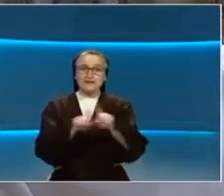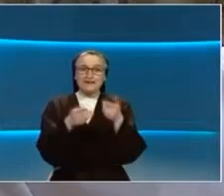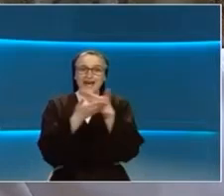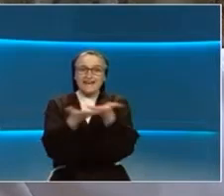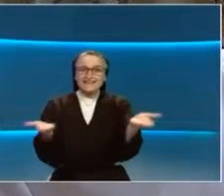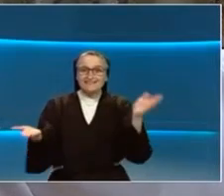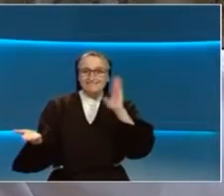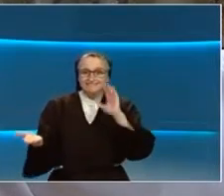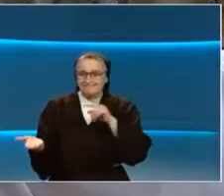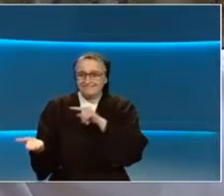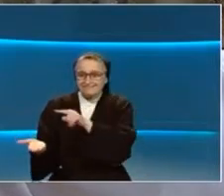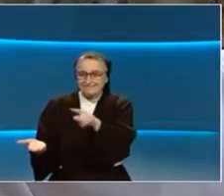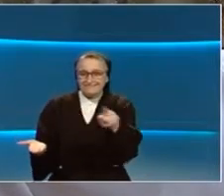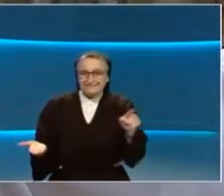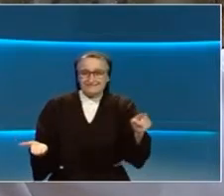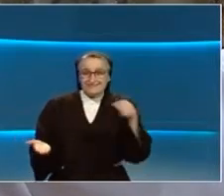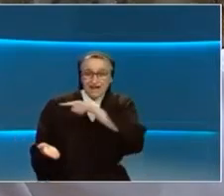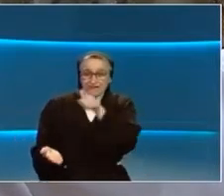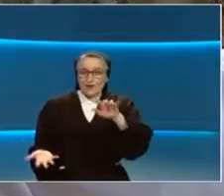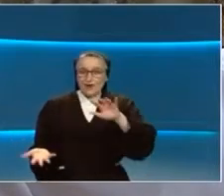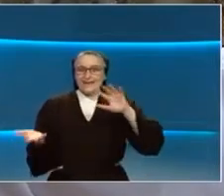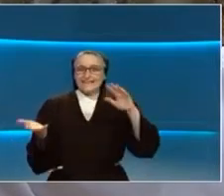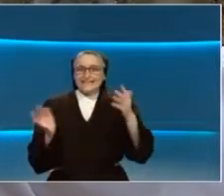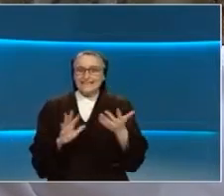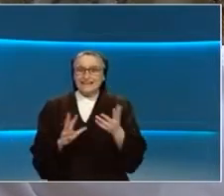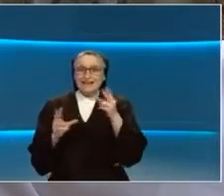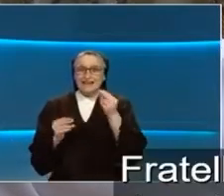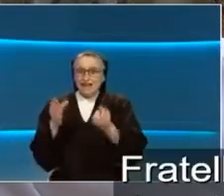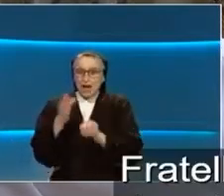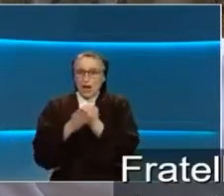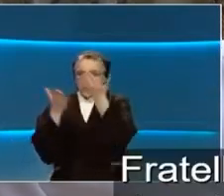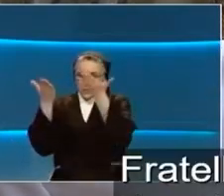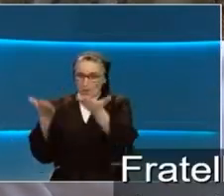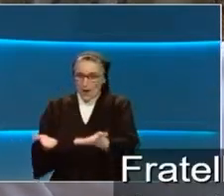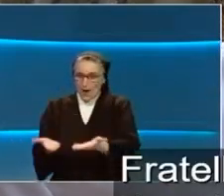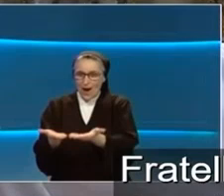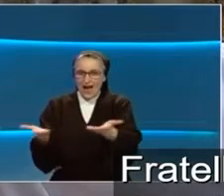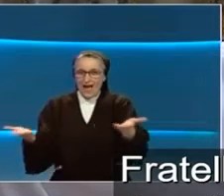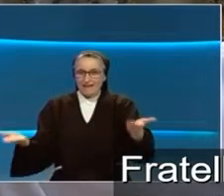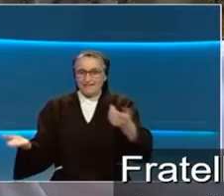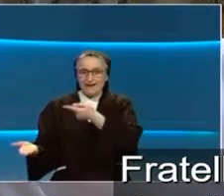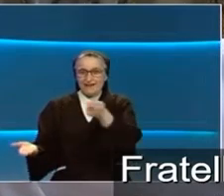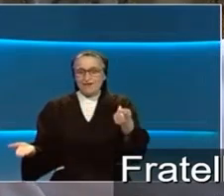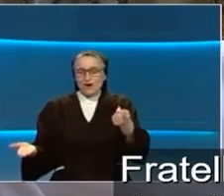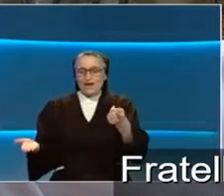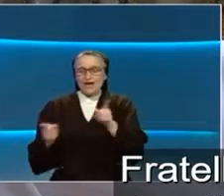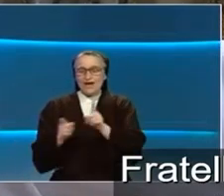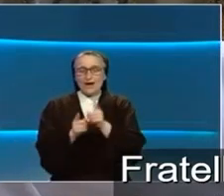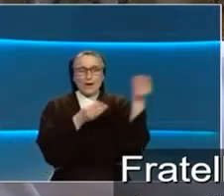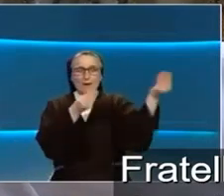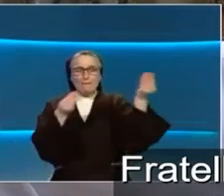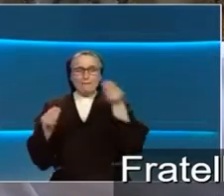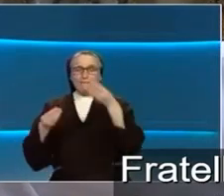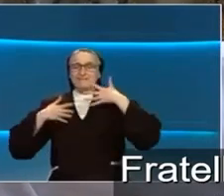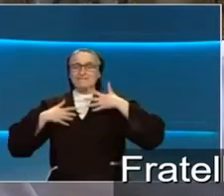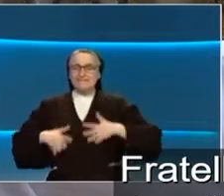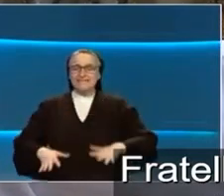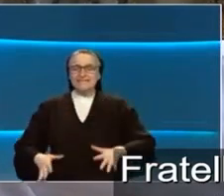Fratelli carissimi, siete diventati nuova creatura e siete rivestiti di Cristo.